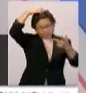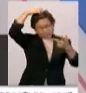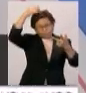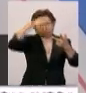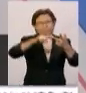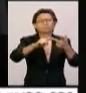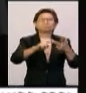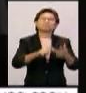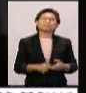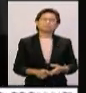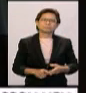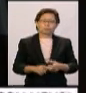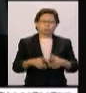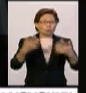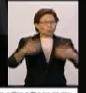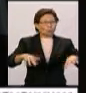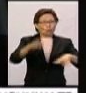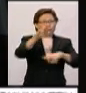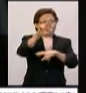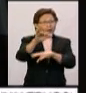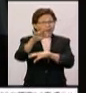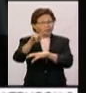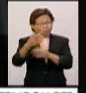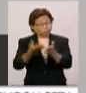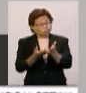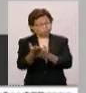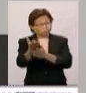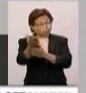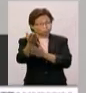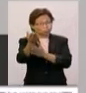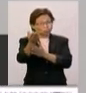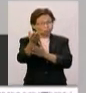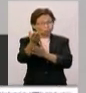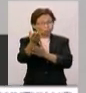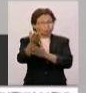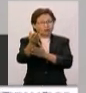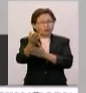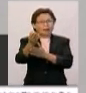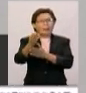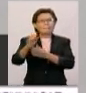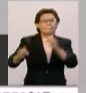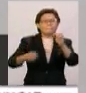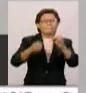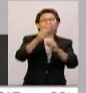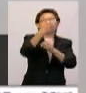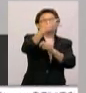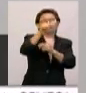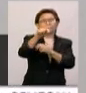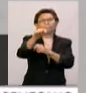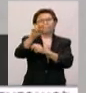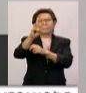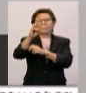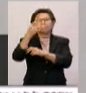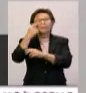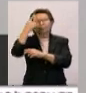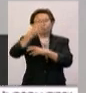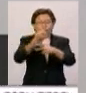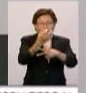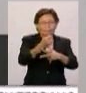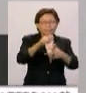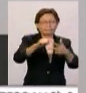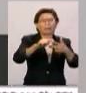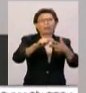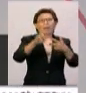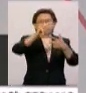Jo. Kehebatan Reina diteruskan menerusi apparatus belantan 13.6 mata untuk emas. Perak juga milik